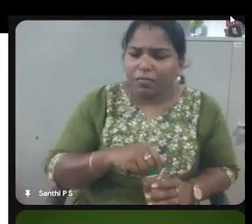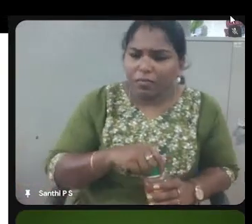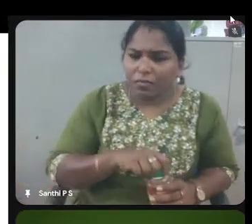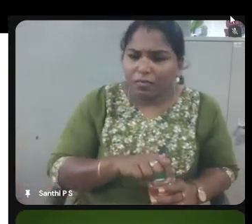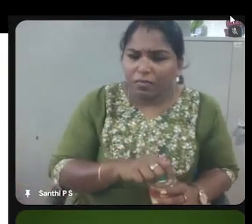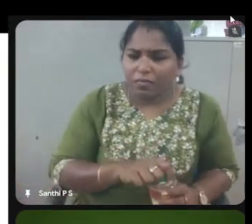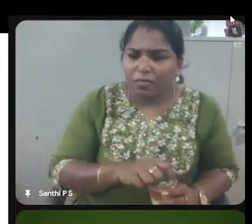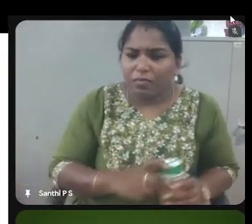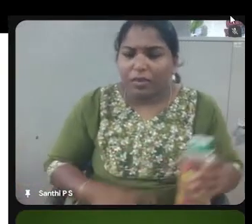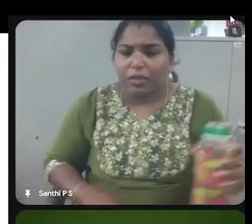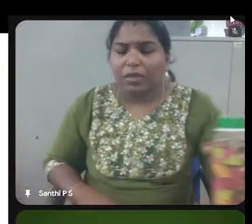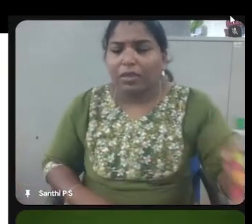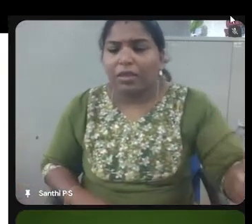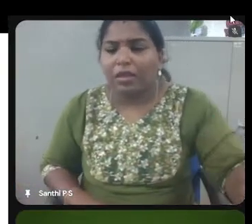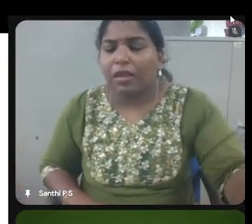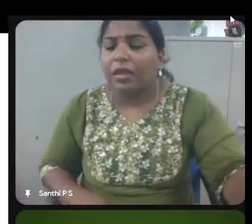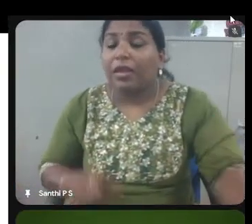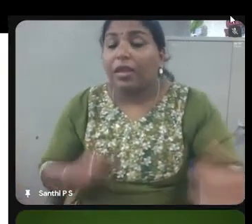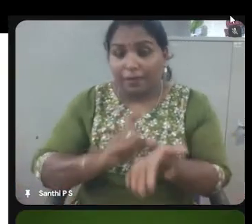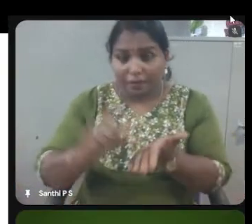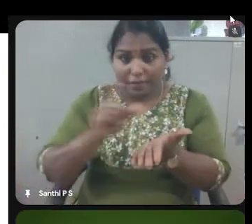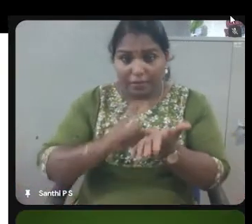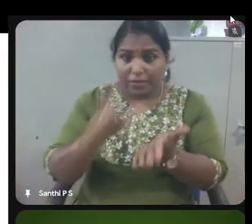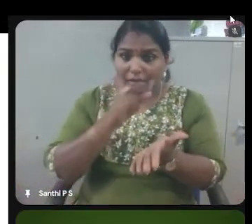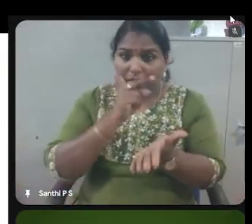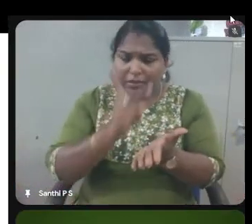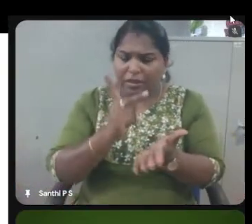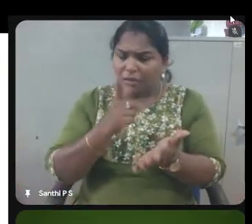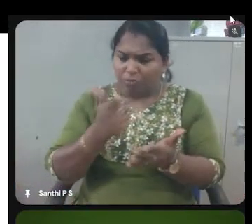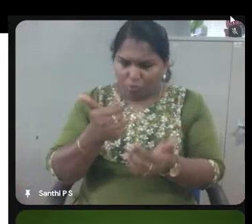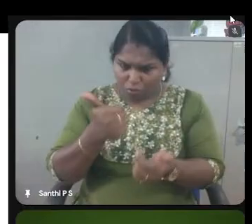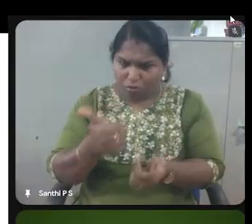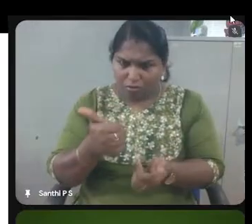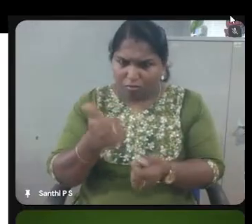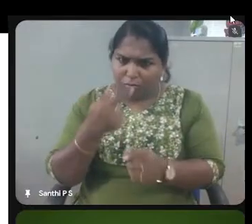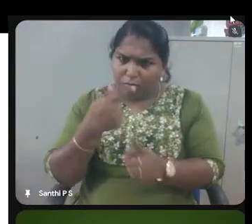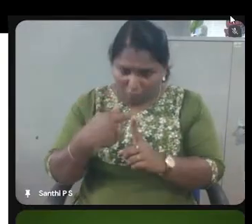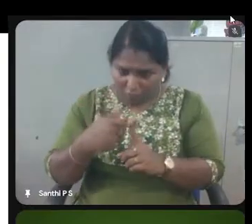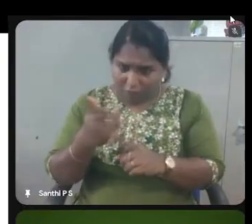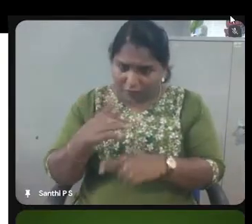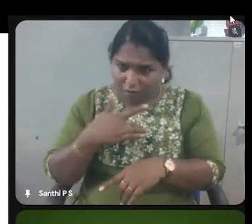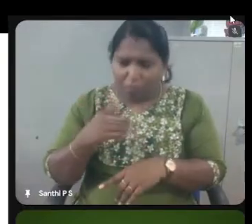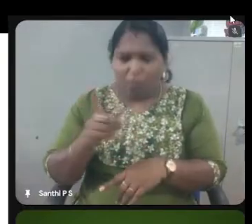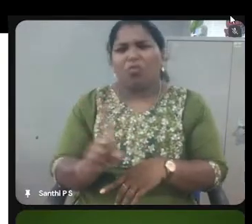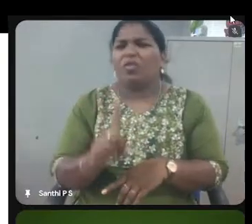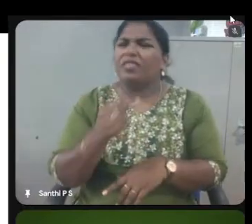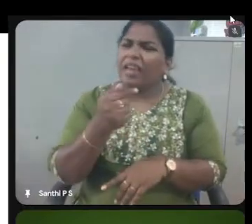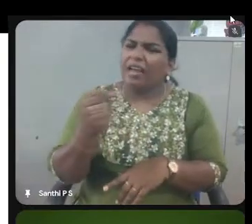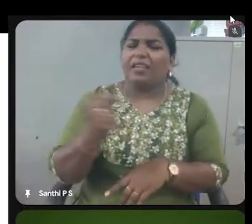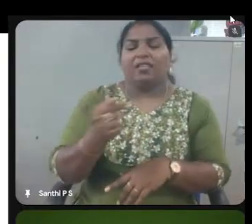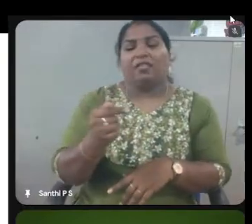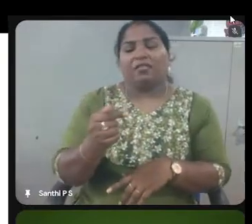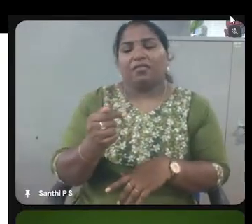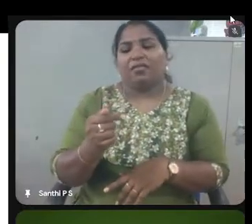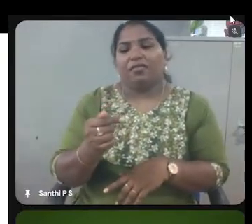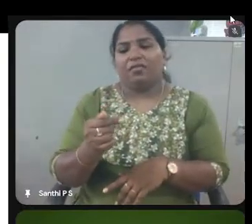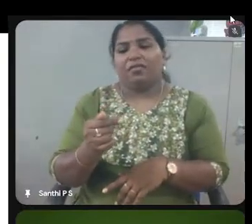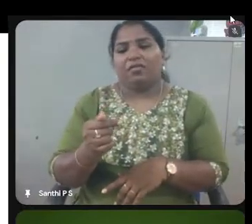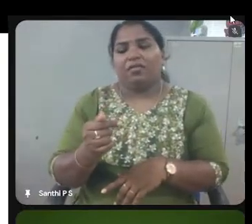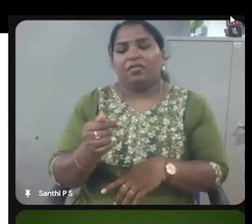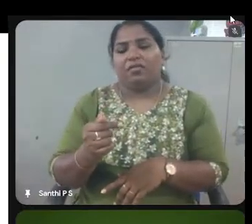ഈ ഇങ്ങനെ റീൽസ് കാണേണ്ട ഒരു ആവശ്യമായ ഒരു കാര്യമല്ല അല്ലേ, പഠിക്കേണ്ട ഒരു